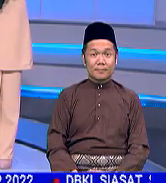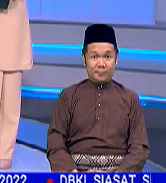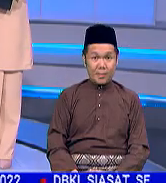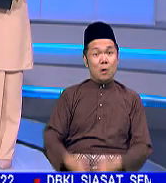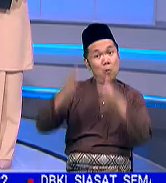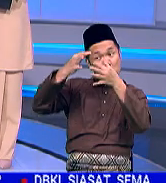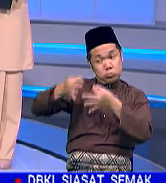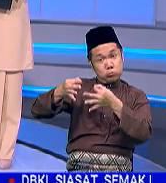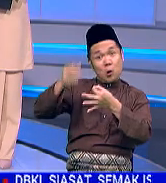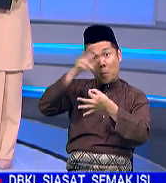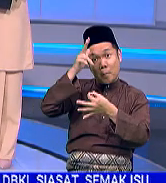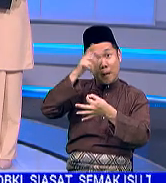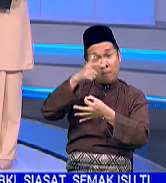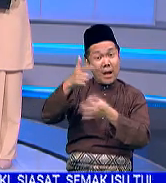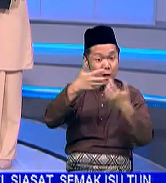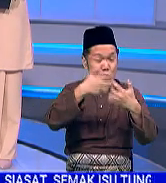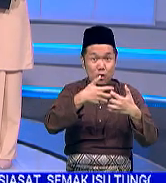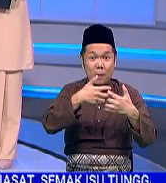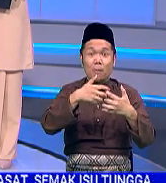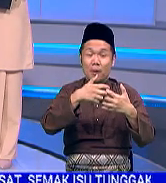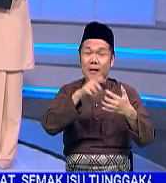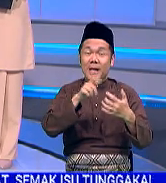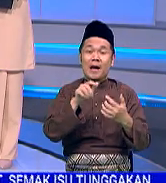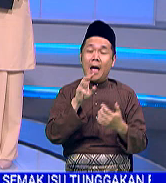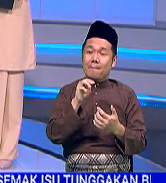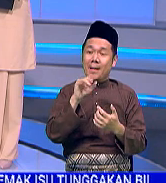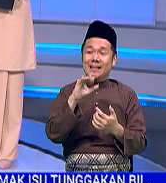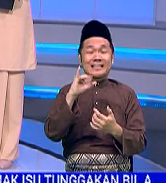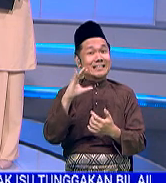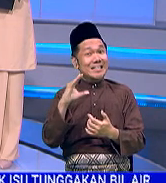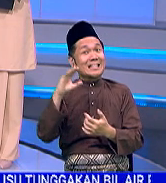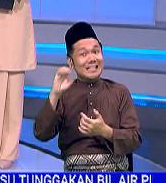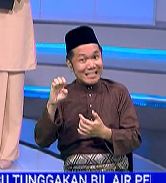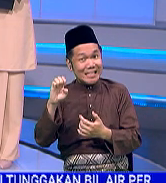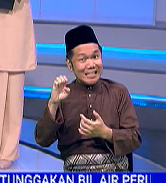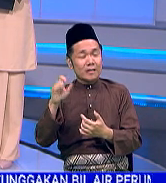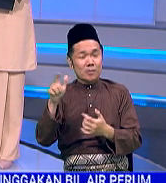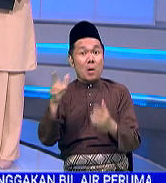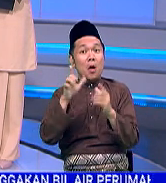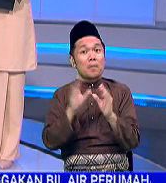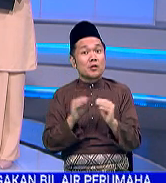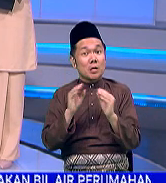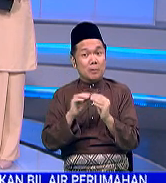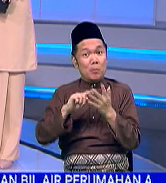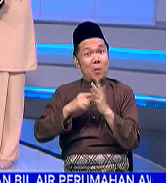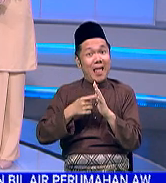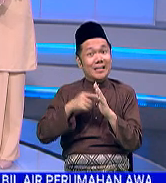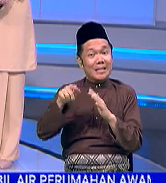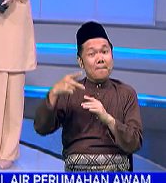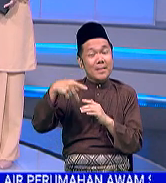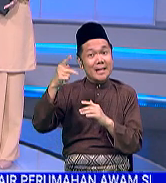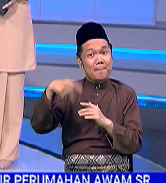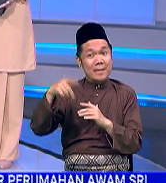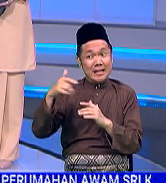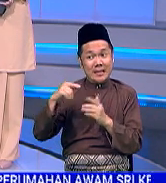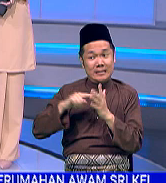Keputusan kerajaan membenarkan industri mesyuarat, insentif, persidangan dan pameran MICE beroperasi semula di kawasan PKP